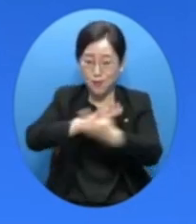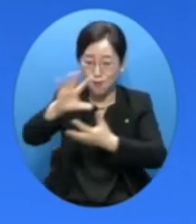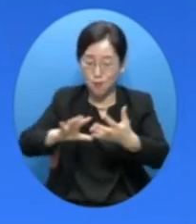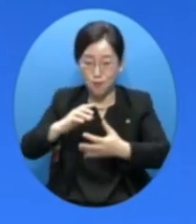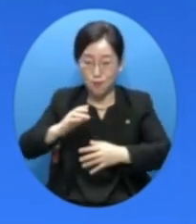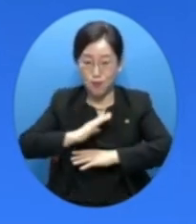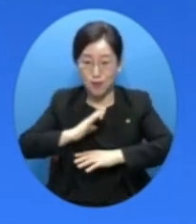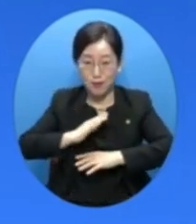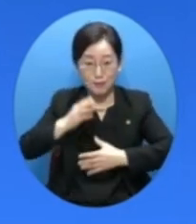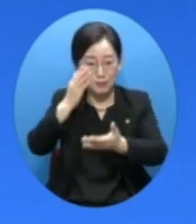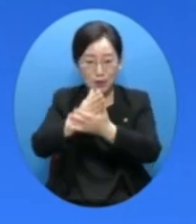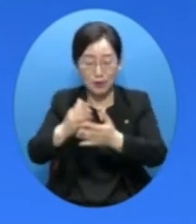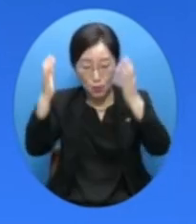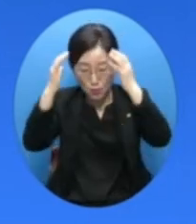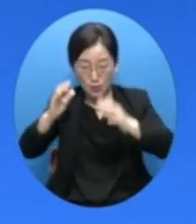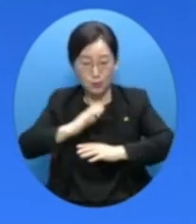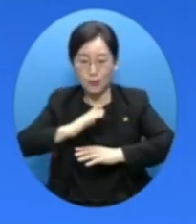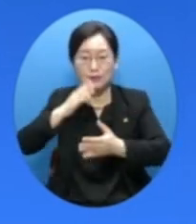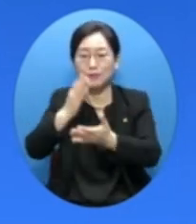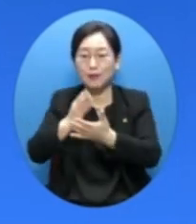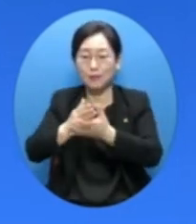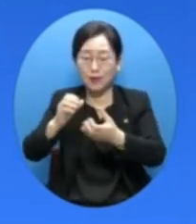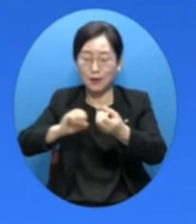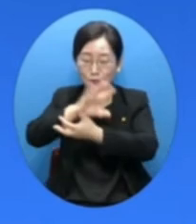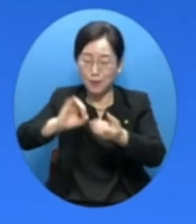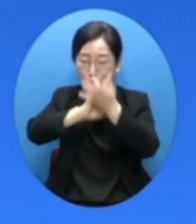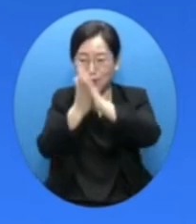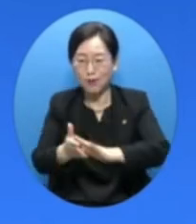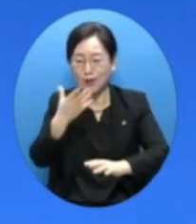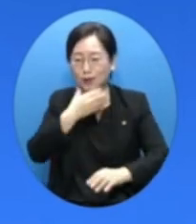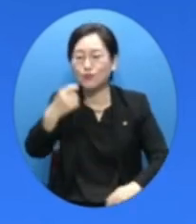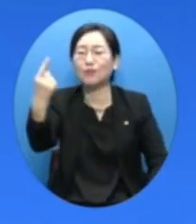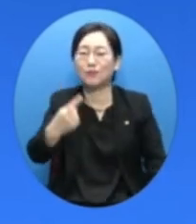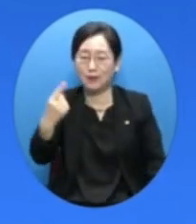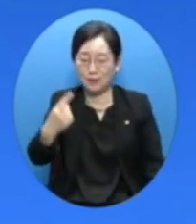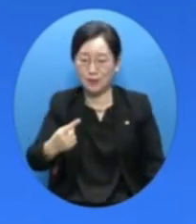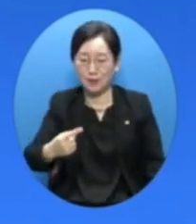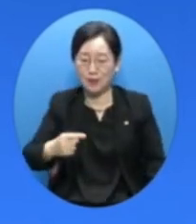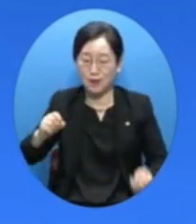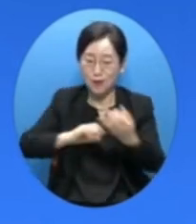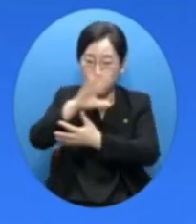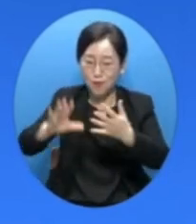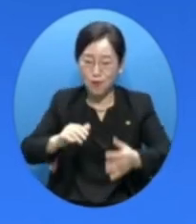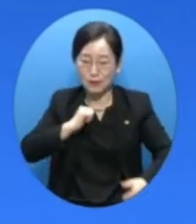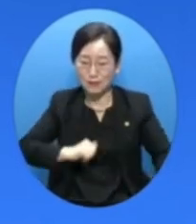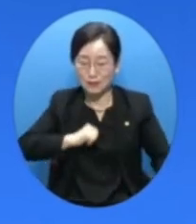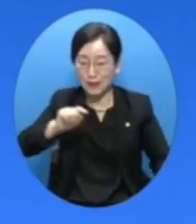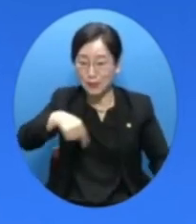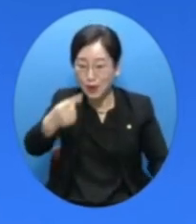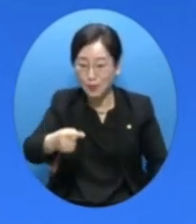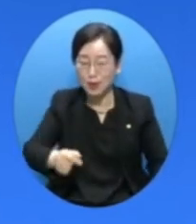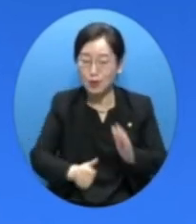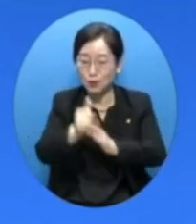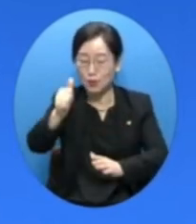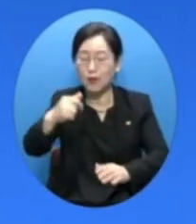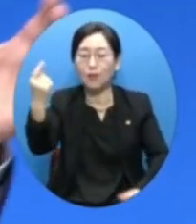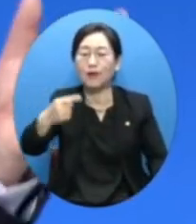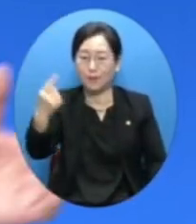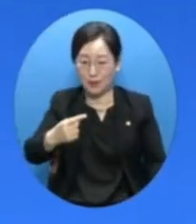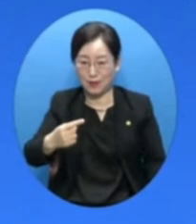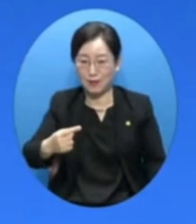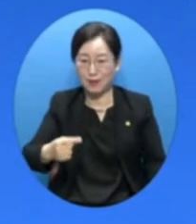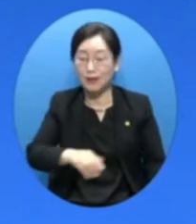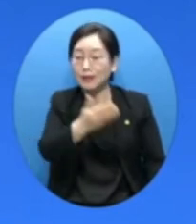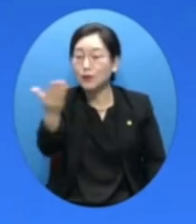마십시오. 고난을 두려워하지 마십시오. 환란이 반해 축복이 될 것입니다. 환란은 인내를, 인내는 연단을, 연단은 소망을 이룬다는 사실을 알고 여러분